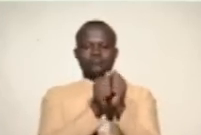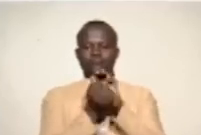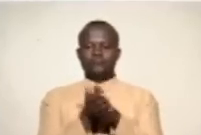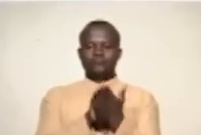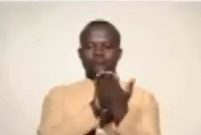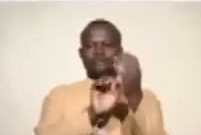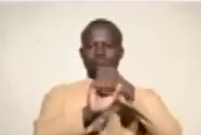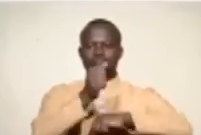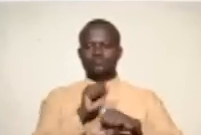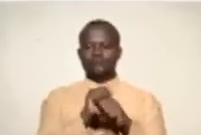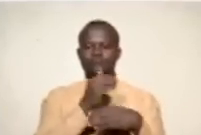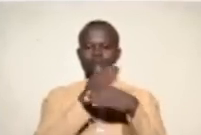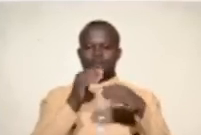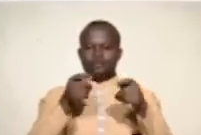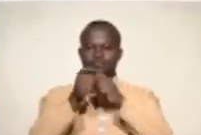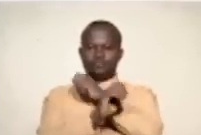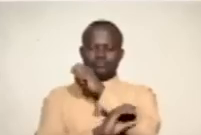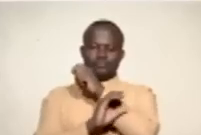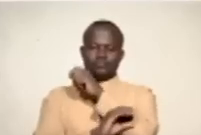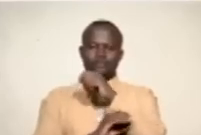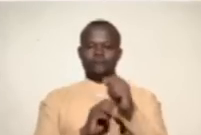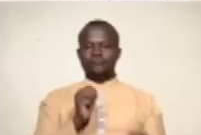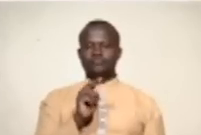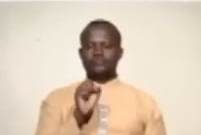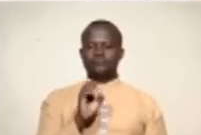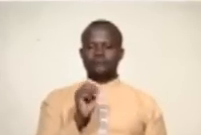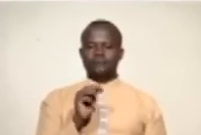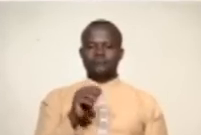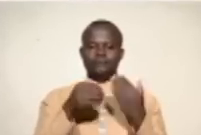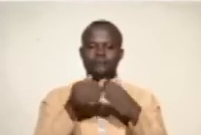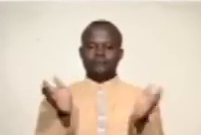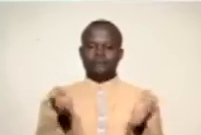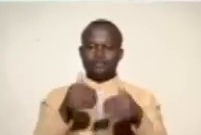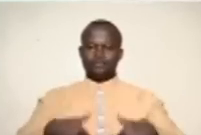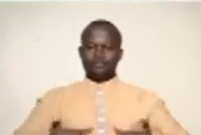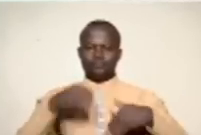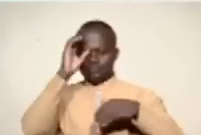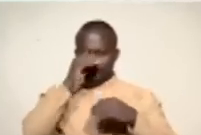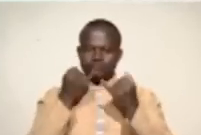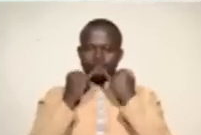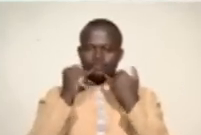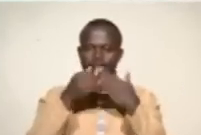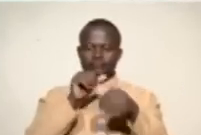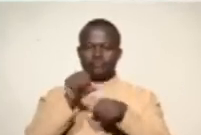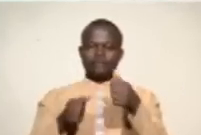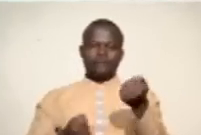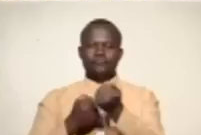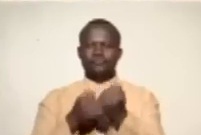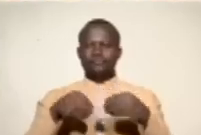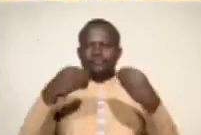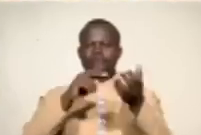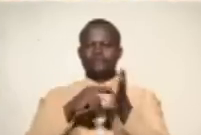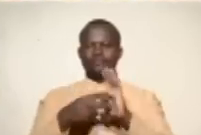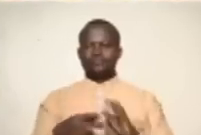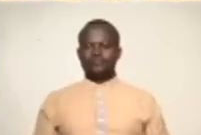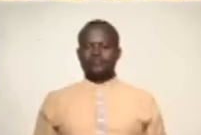n'abagenerwabikorwa. Minisitiri w'ubutegetsi bw'igihugu Musabyimana Jean Claude ashishikariza urubyiruko guhora rushaka amakuru ku bijyanye n'inkunga zigenerwa imishinga. Niba